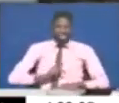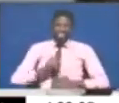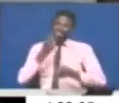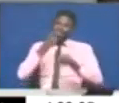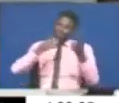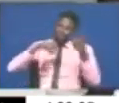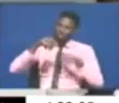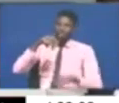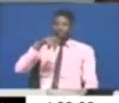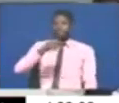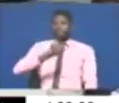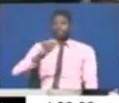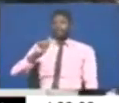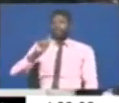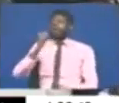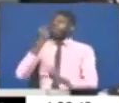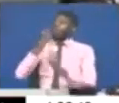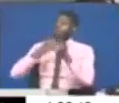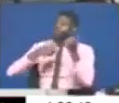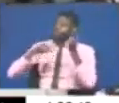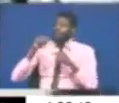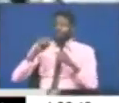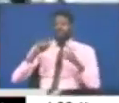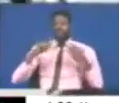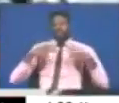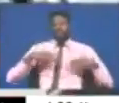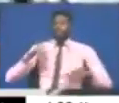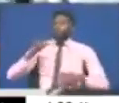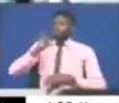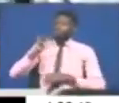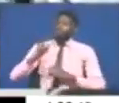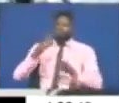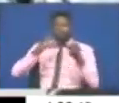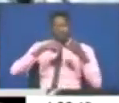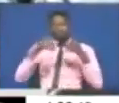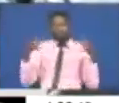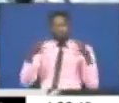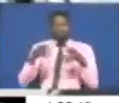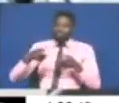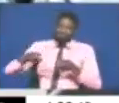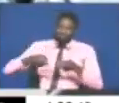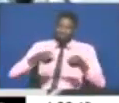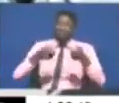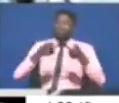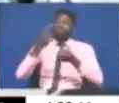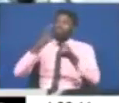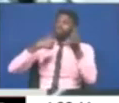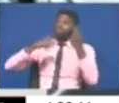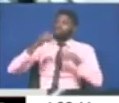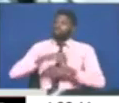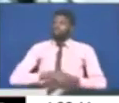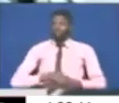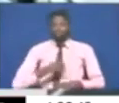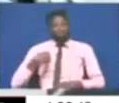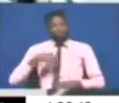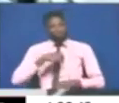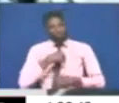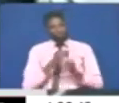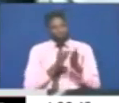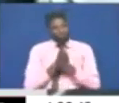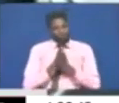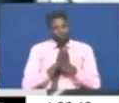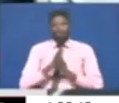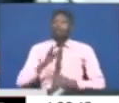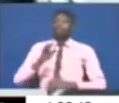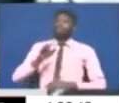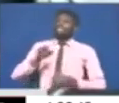wa pwani, ni ushindi wa Hustler Nation. And we are looking forward as Coast women that one of our own from Kenya Kwanza, Mheshimiwa